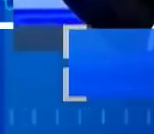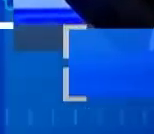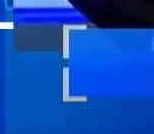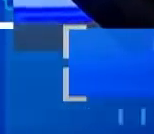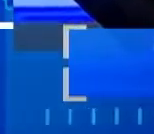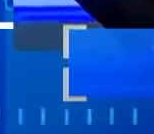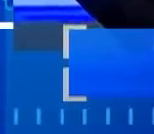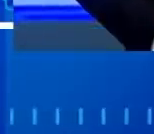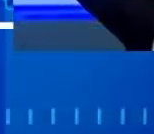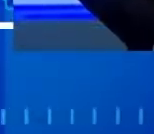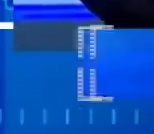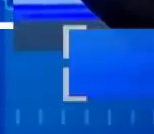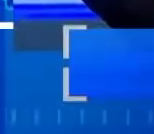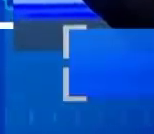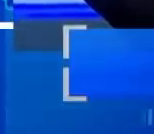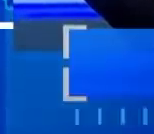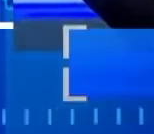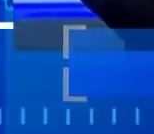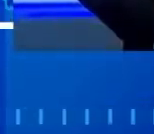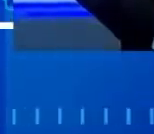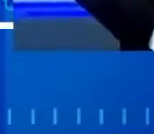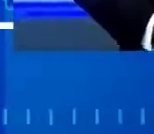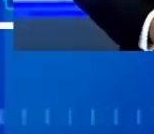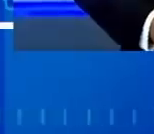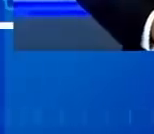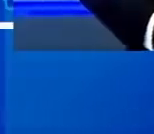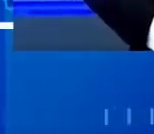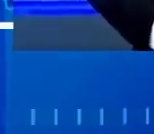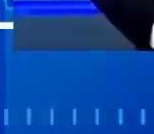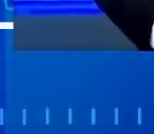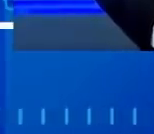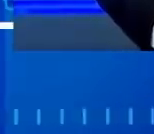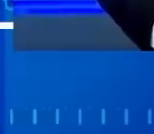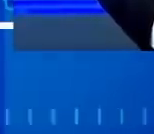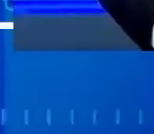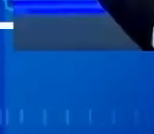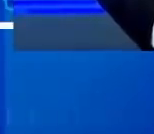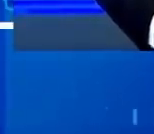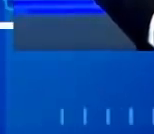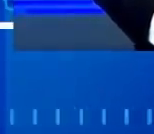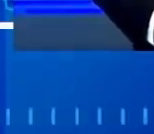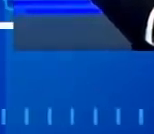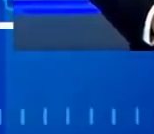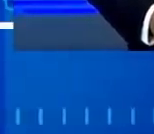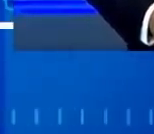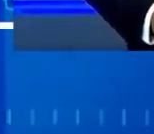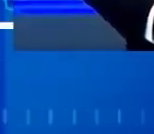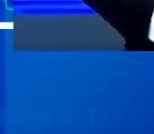Alod Glavio, ito ang inyong Liga ng Katotohanan. Ako po si PR Arcangel. Hanggang bukas para sa